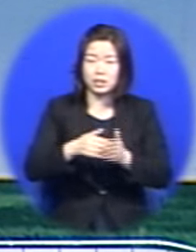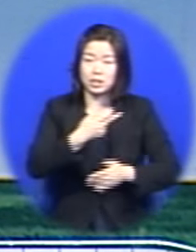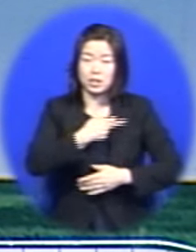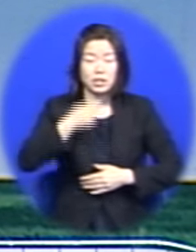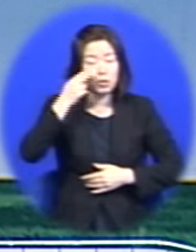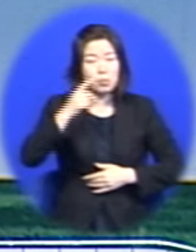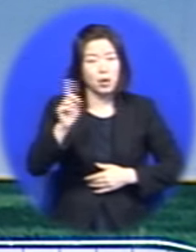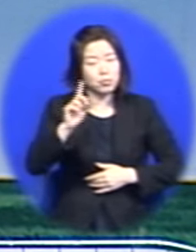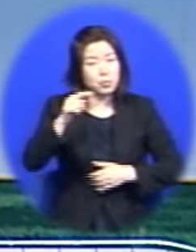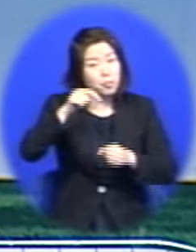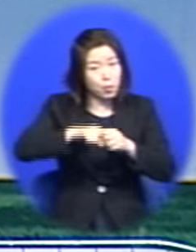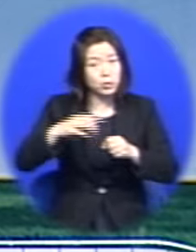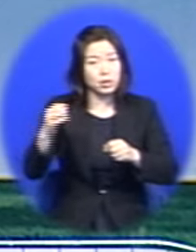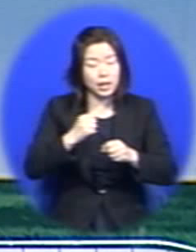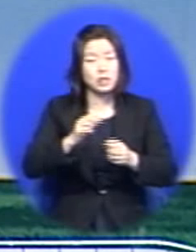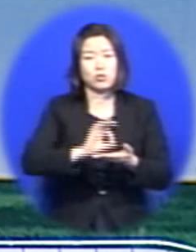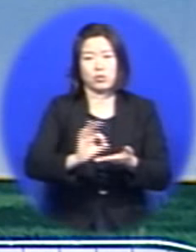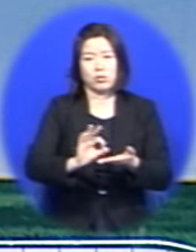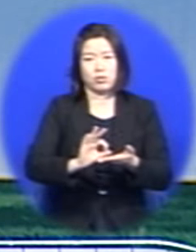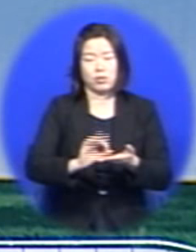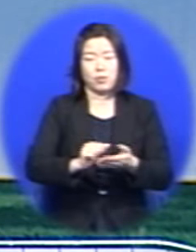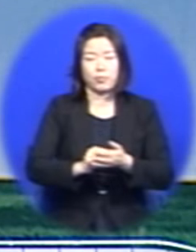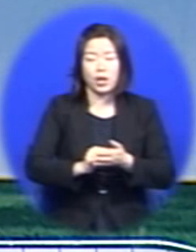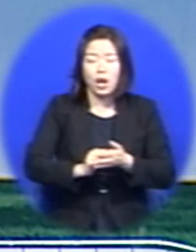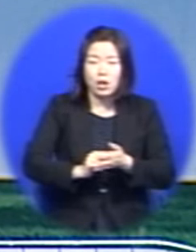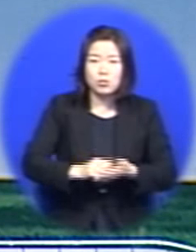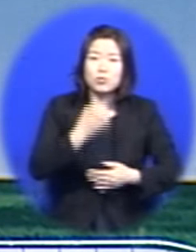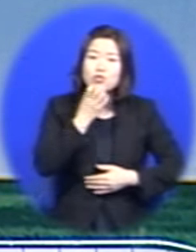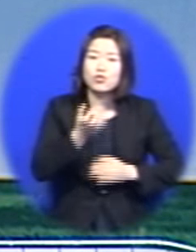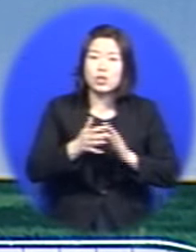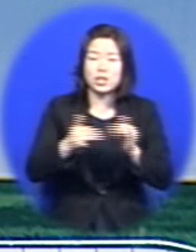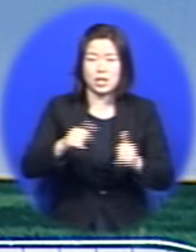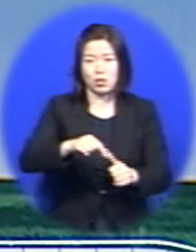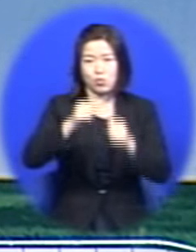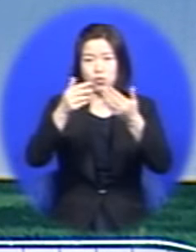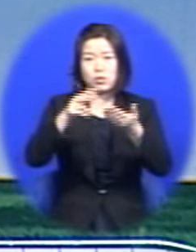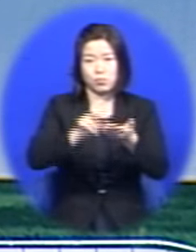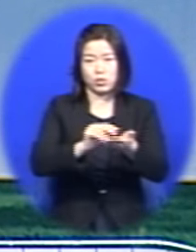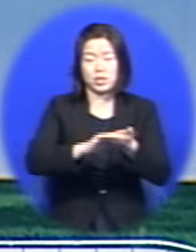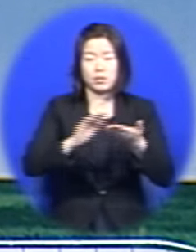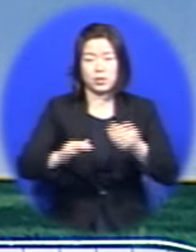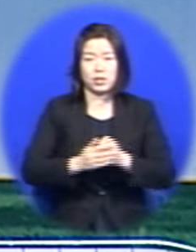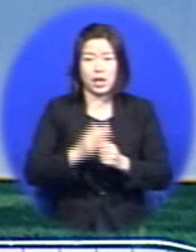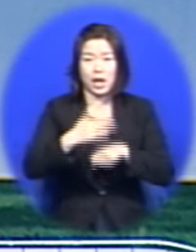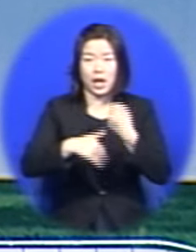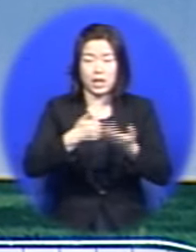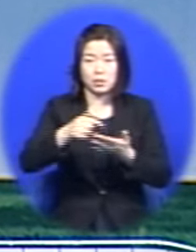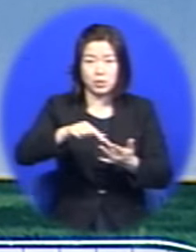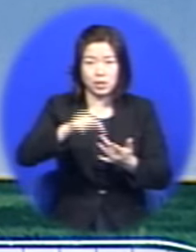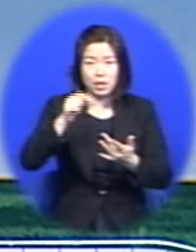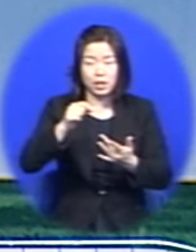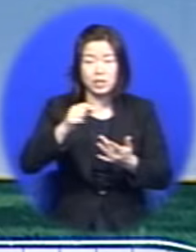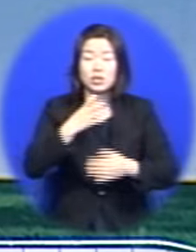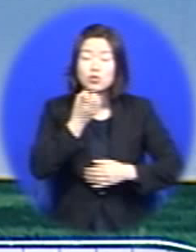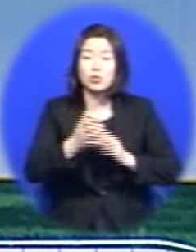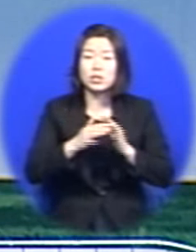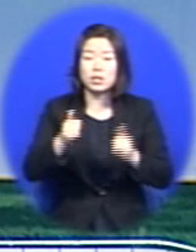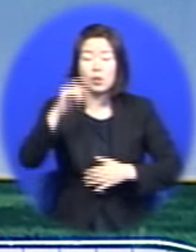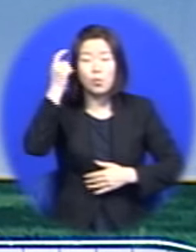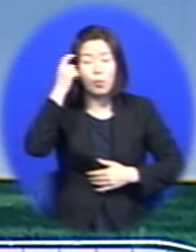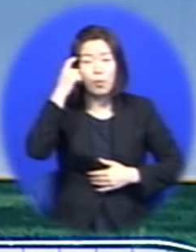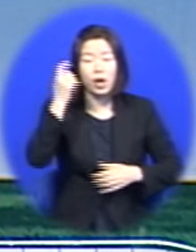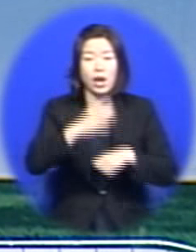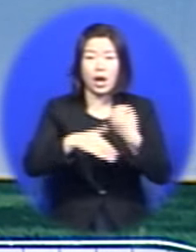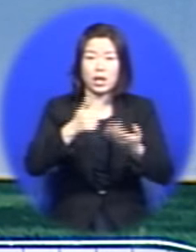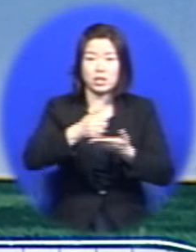쓴 성경인데 유대인들의 구원 문제입니다. 하나님이 택하신 유대인들을 왜 하나님이